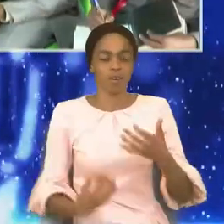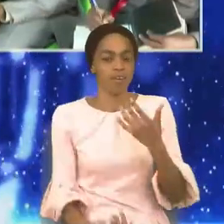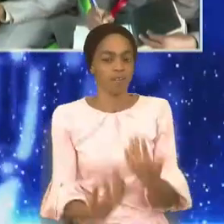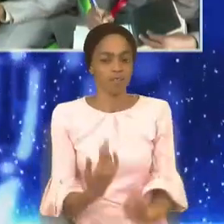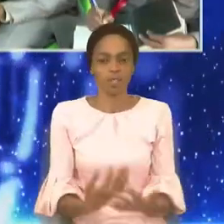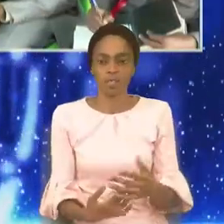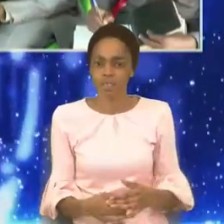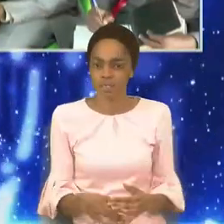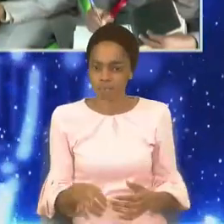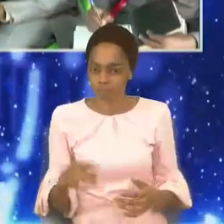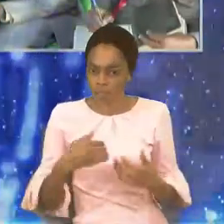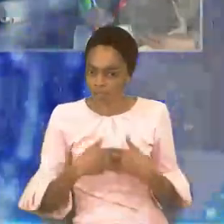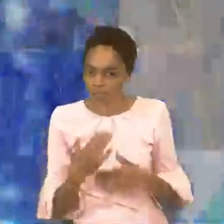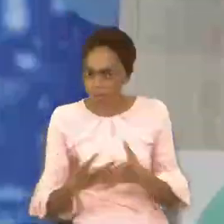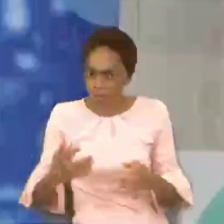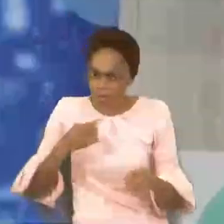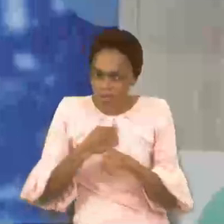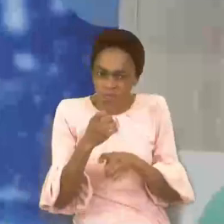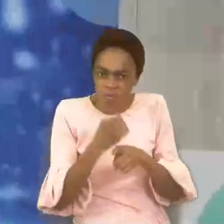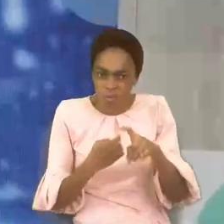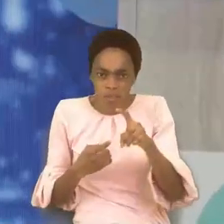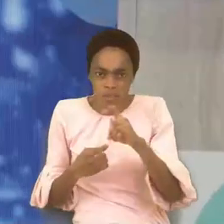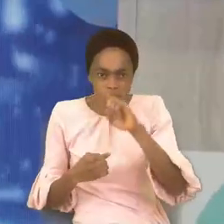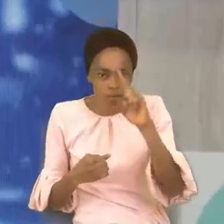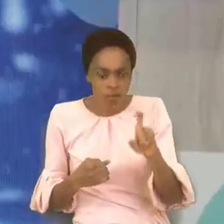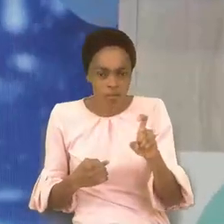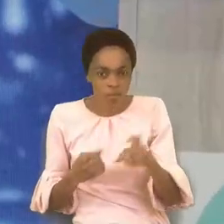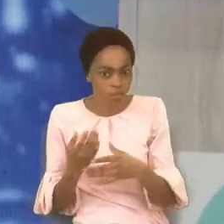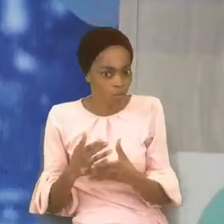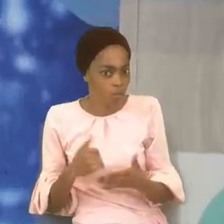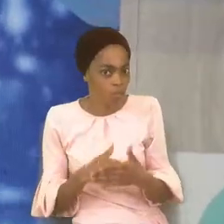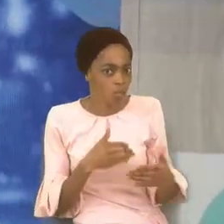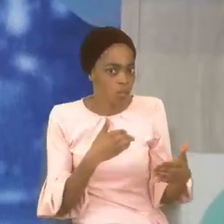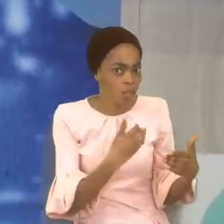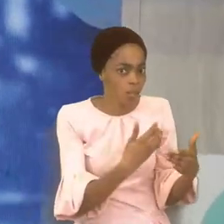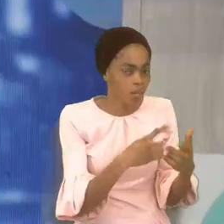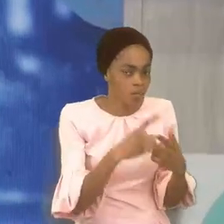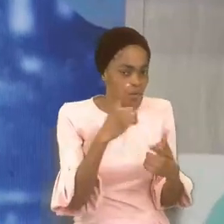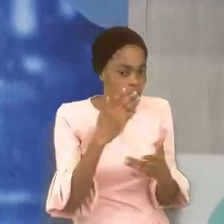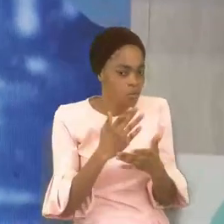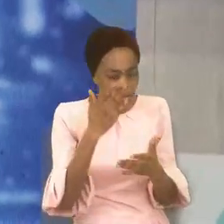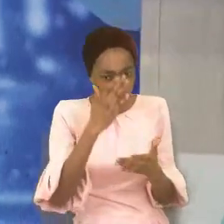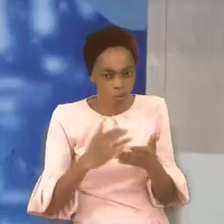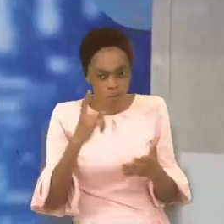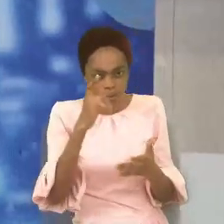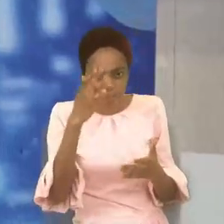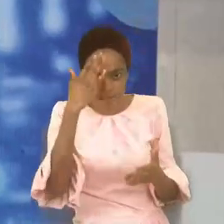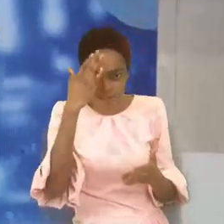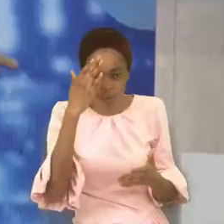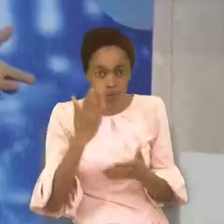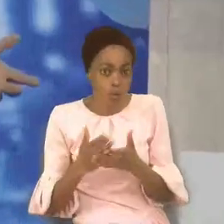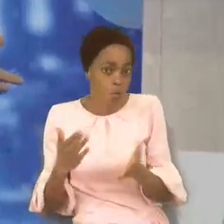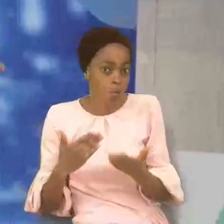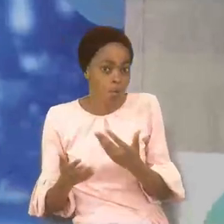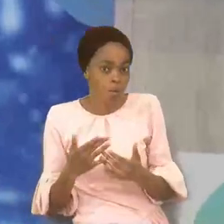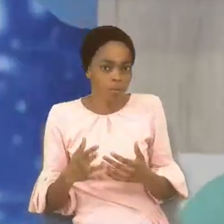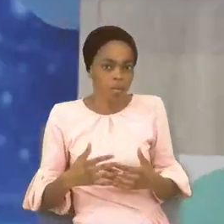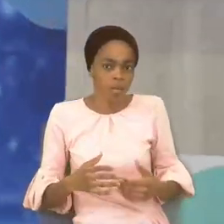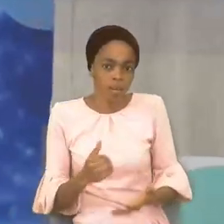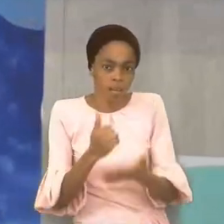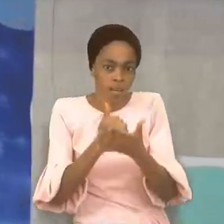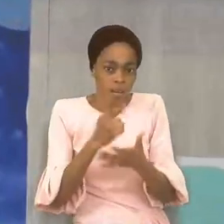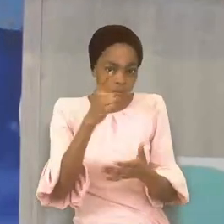par qui que ce soit? Quelqu'un qui est proche de vous, qui est familier à vous, quelqu'un qui vous a